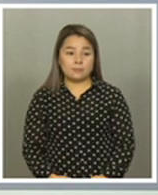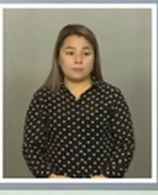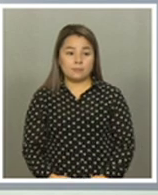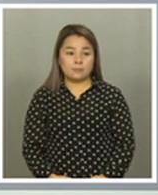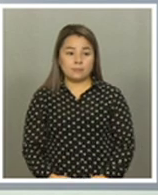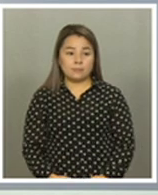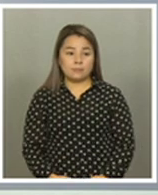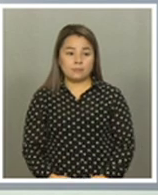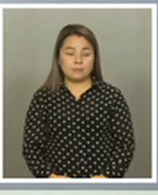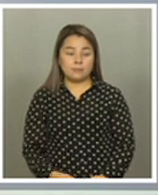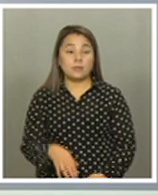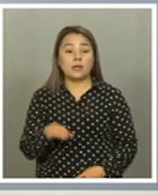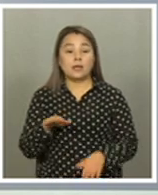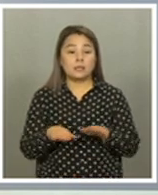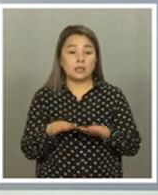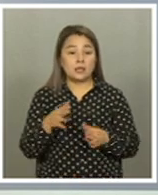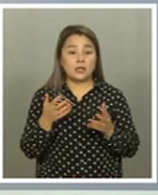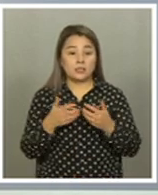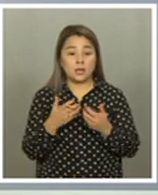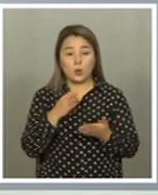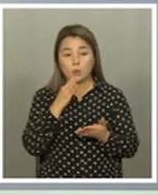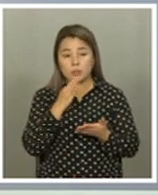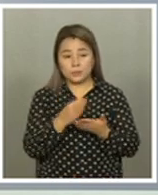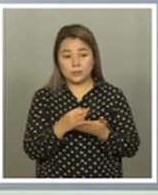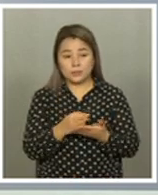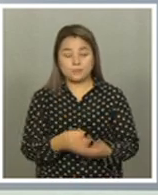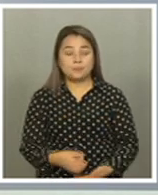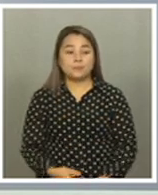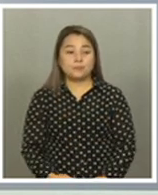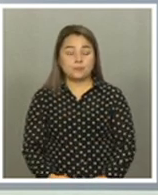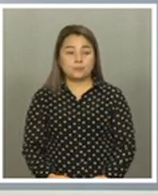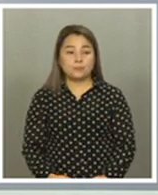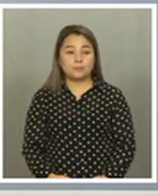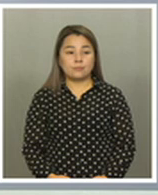Және оны серіппелі таразымен өлшейміз.